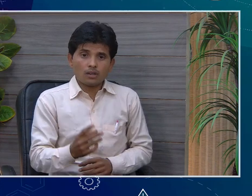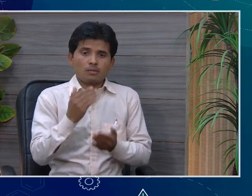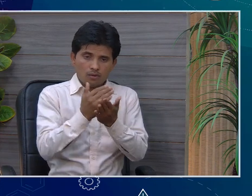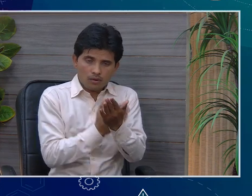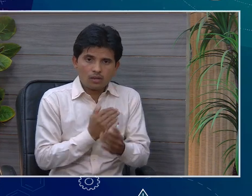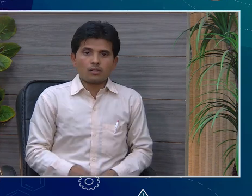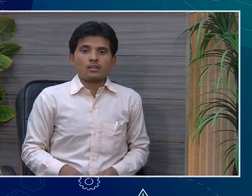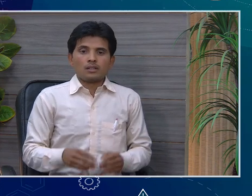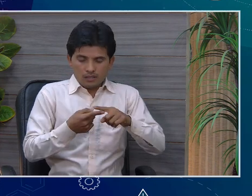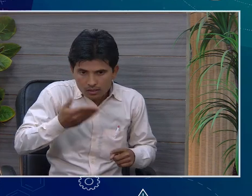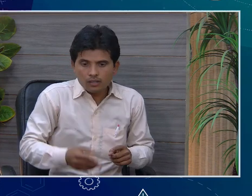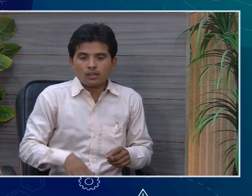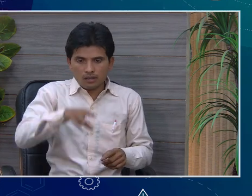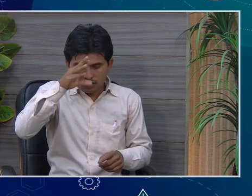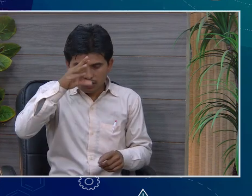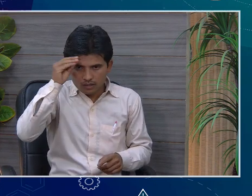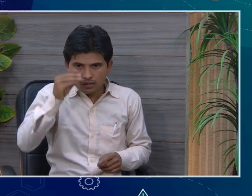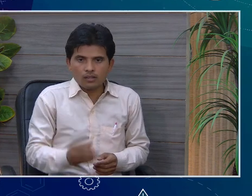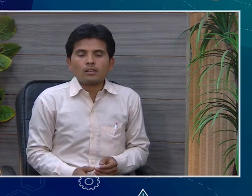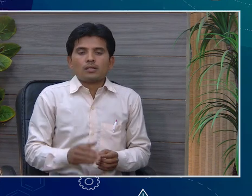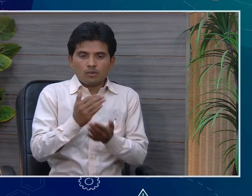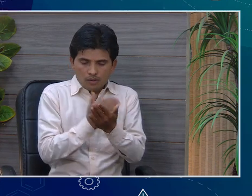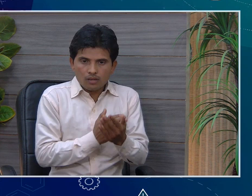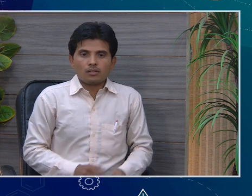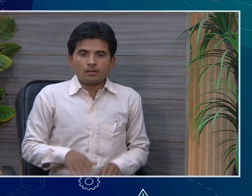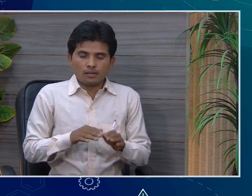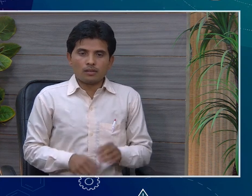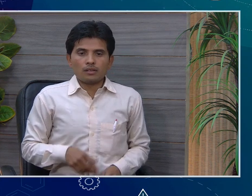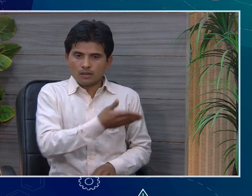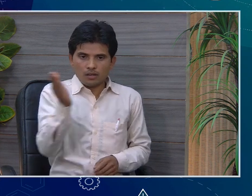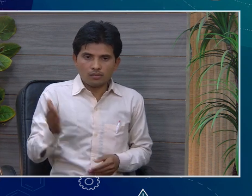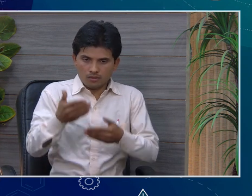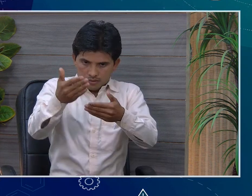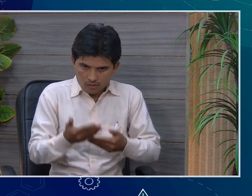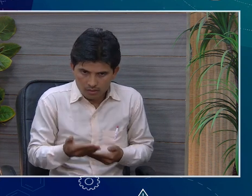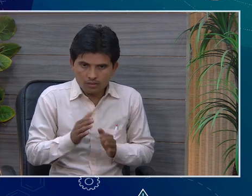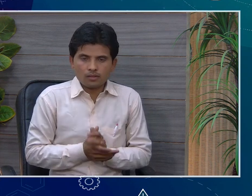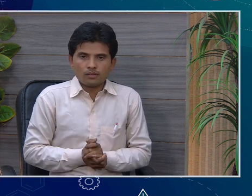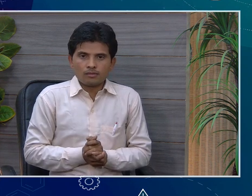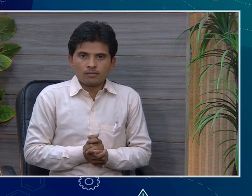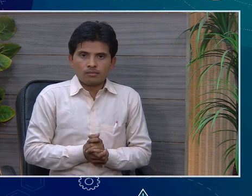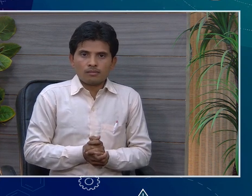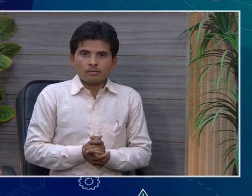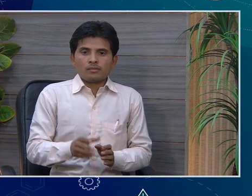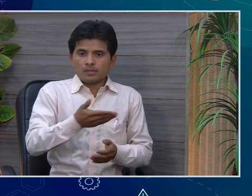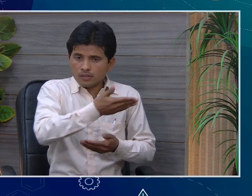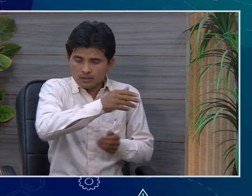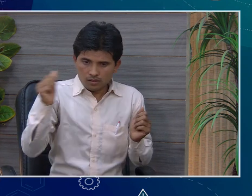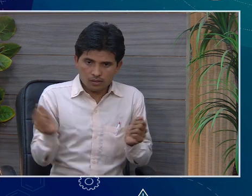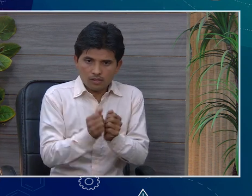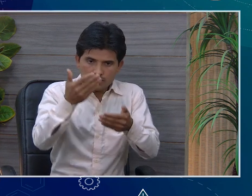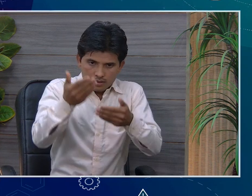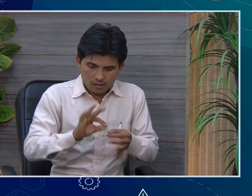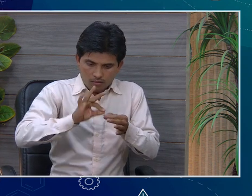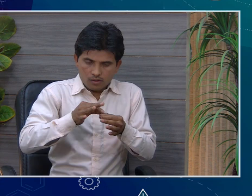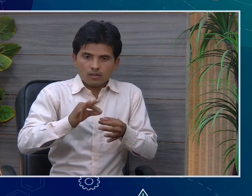टीचिंग लर्निग इंटरवेंशंस फॉर ए थ्रू सर्च आफ थे लेजर्स के ऊपर बेस्ट है और आप सभी का स्वागत करती हूं मैं रैबिट साथ में स्वागत करती हो